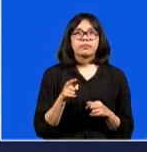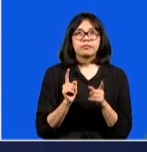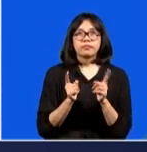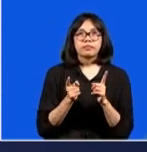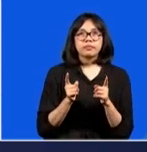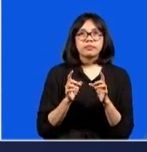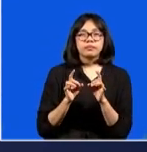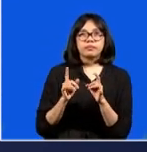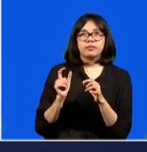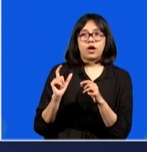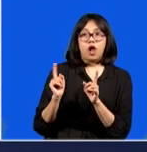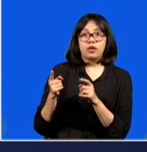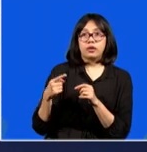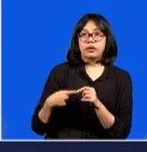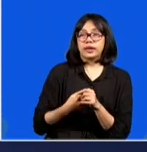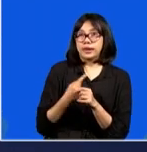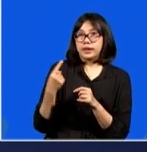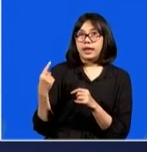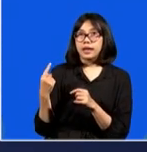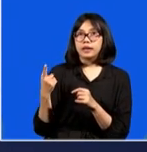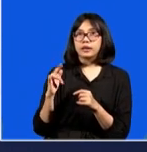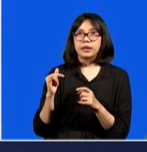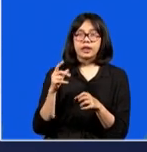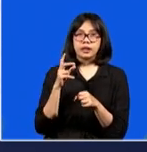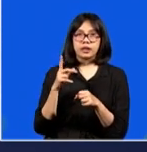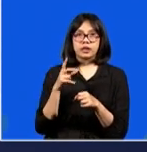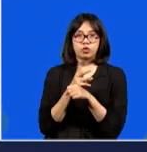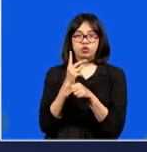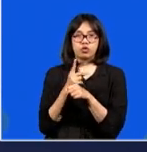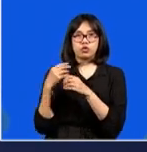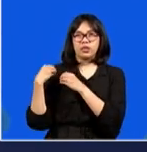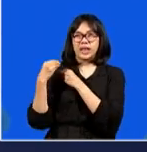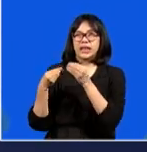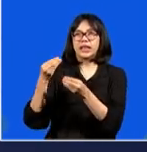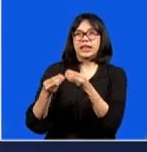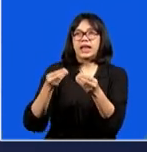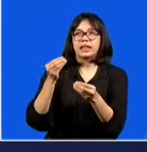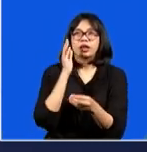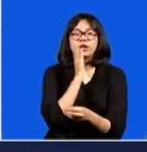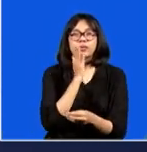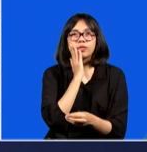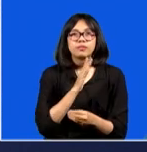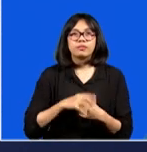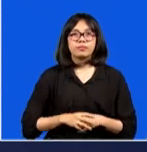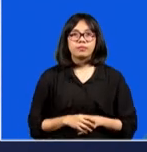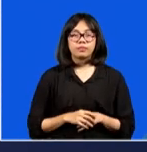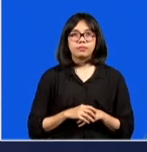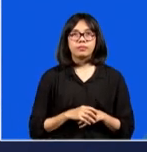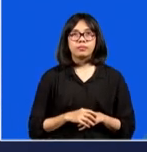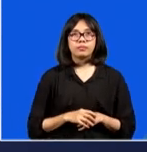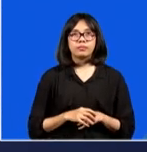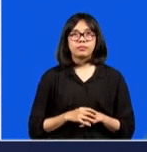kita menjadi guru sebagai generasi muda aku rasa salah satu